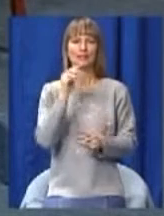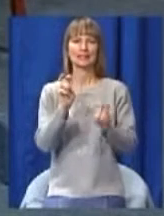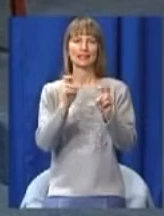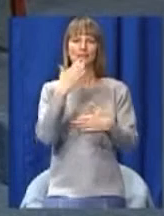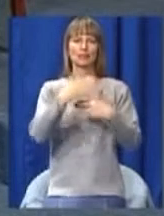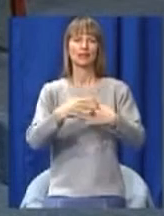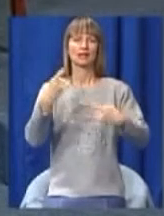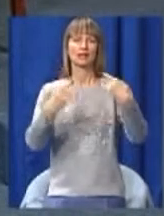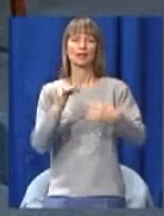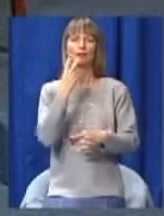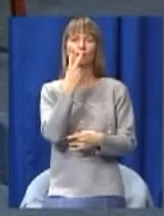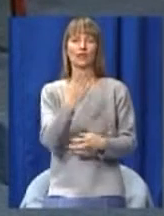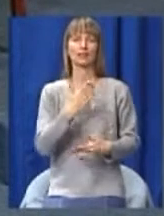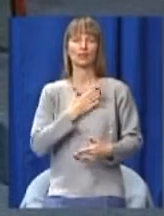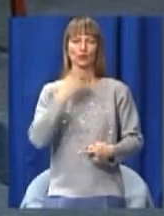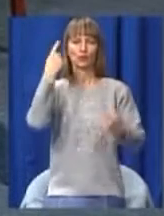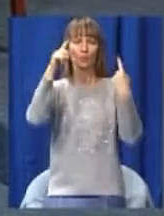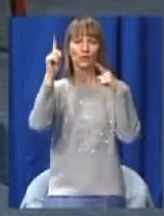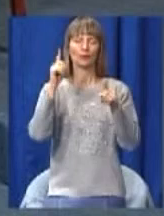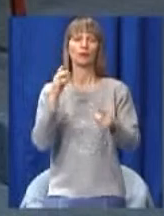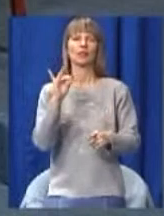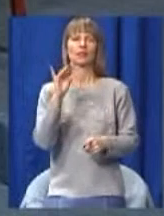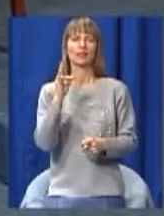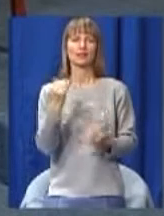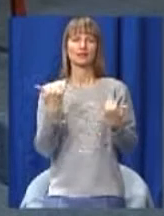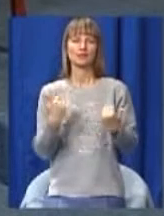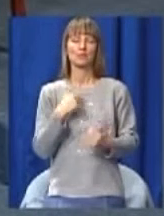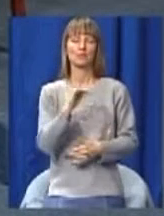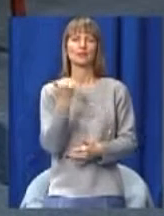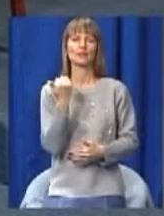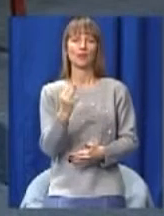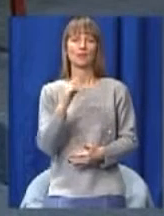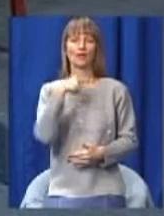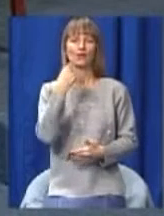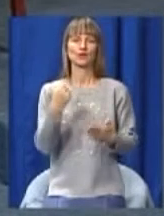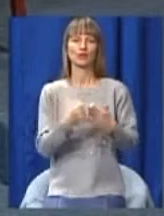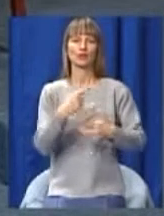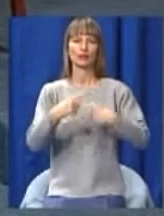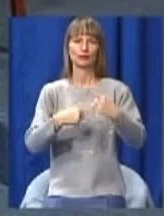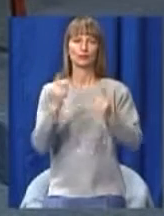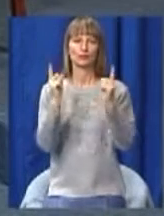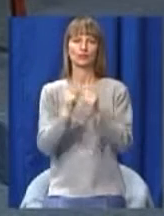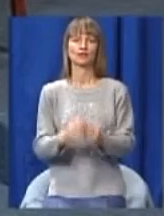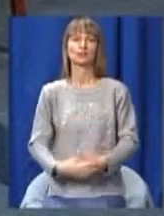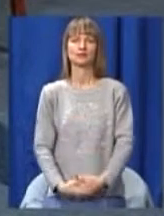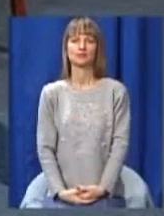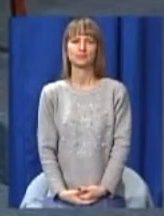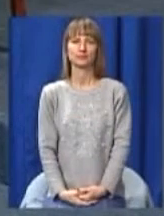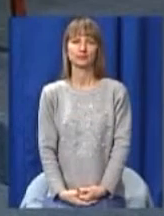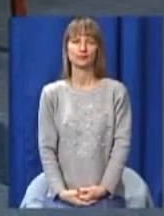біля телевізора і подивитися наш мультфільм. Ну, а на сьогодні ми прощаємося з вами і говоримо до наступних зустрічей.